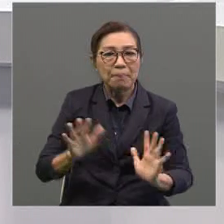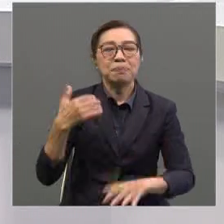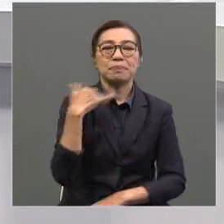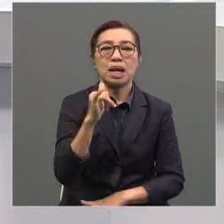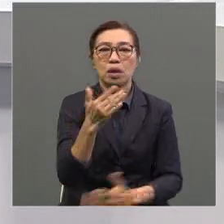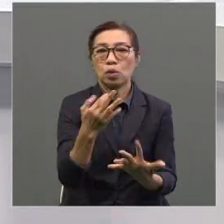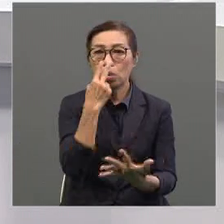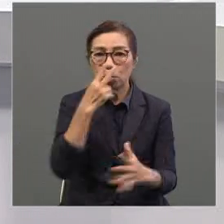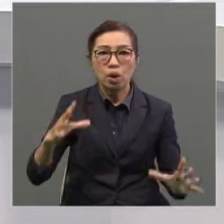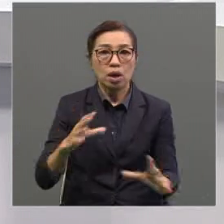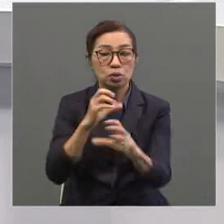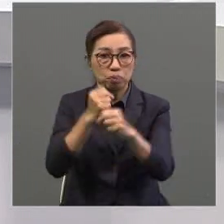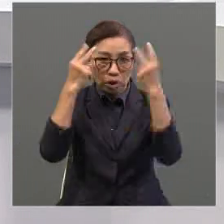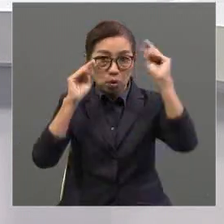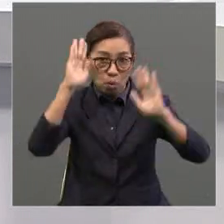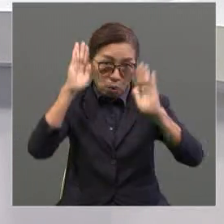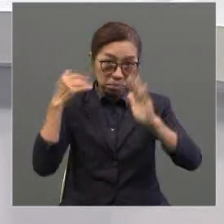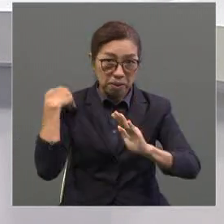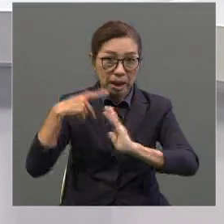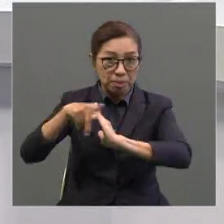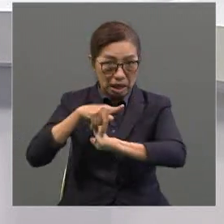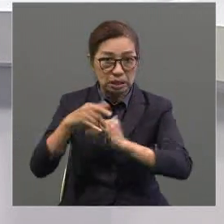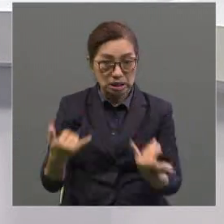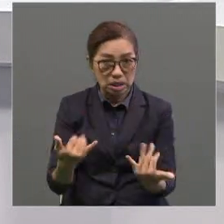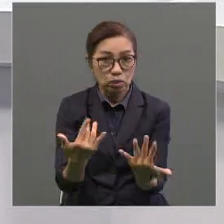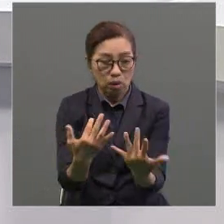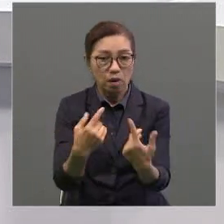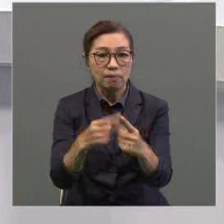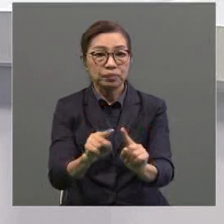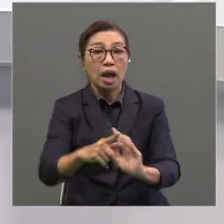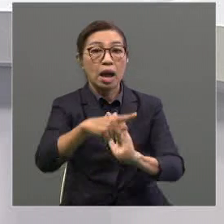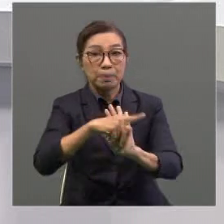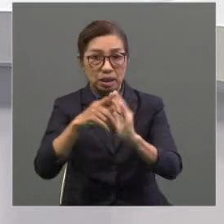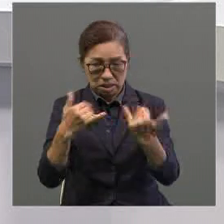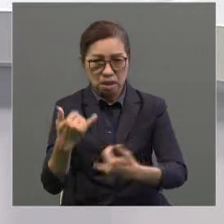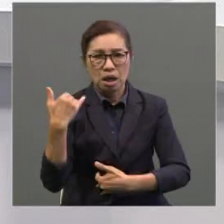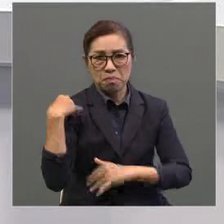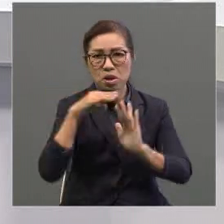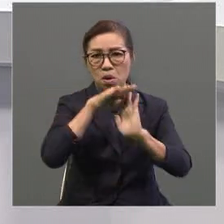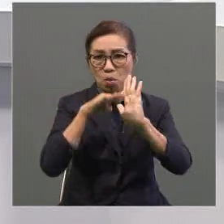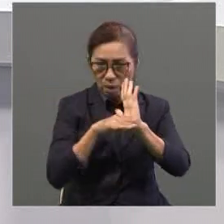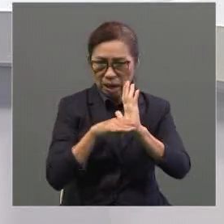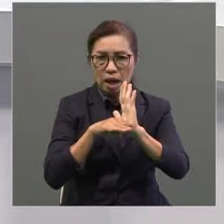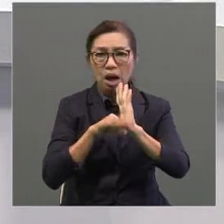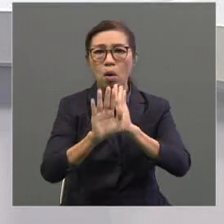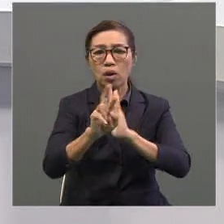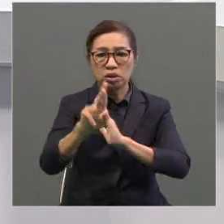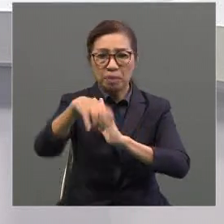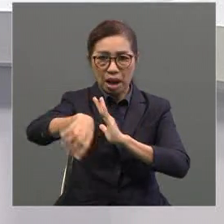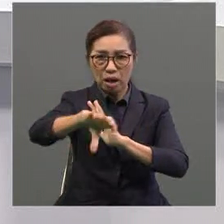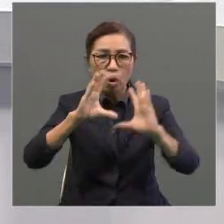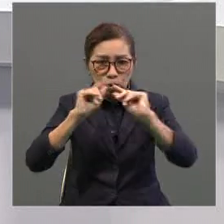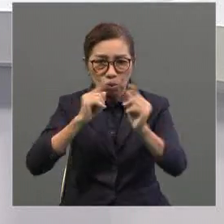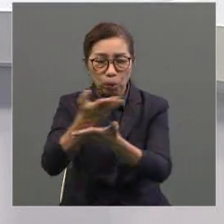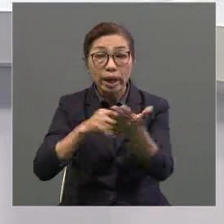รือกันก่อนว่าสรุปแล้วเนี่ยจะโหวตหรือไม่โหวตในวันพฤหัสบดีนี้แต่ว่าวันพฤหัสบดีนี้เขาก็มีวาระที่ทางสะพานเขามีการนัดทหาร